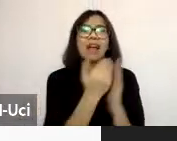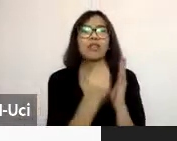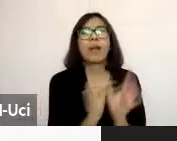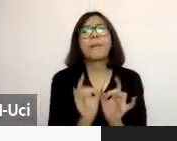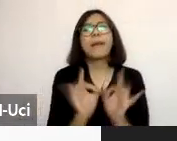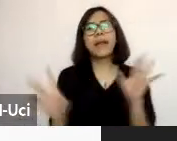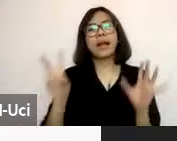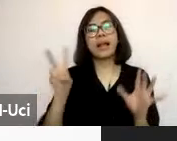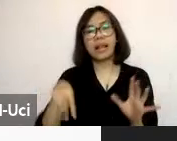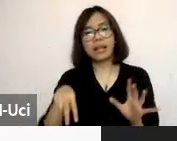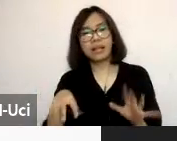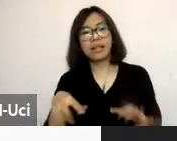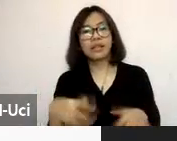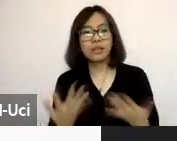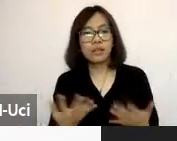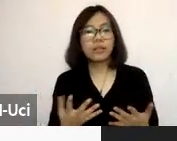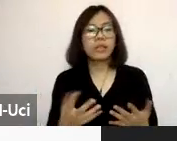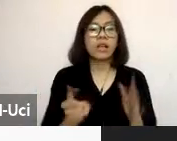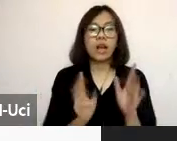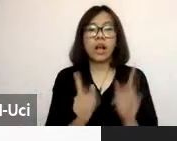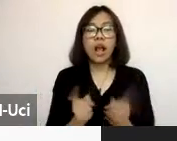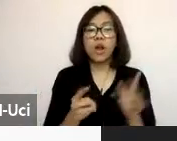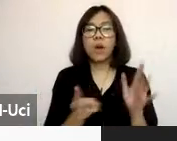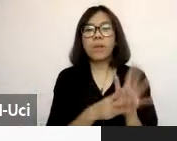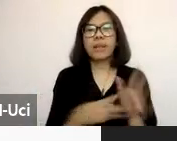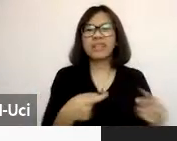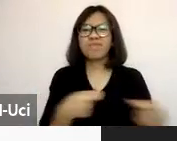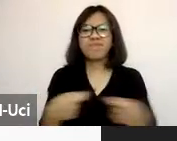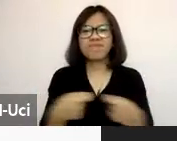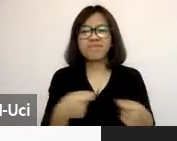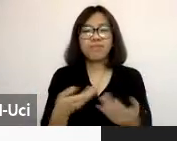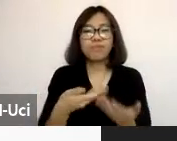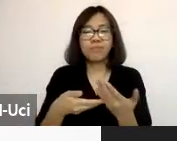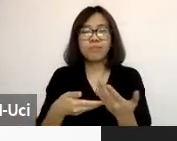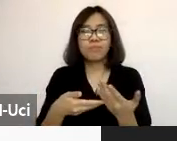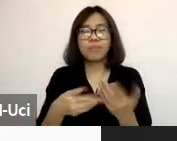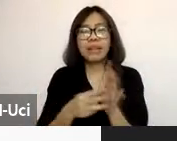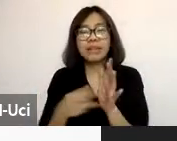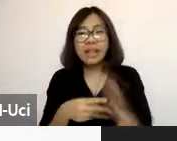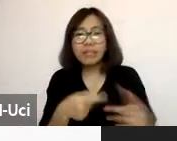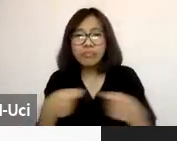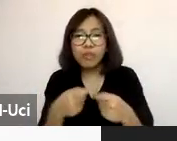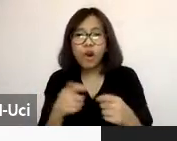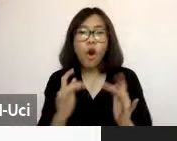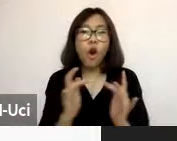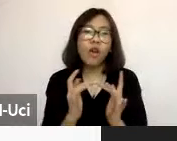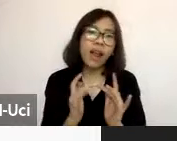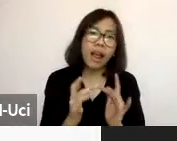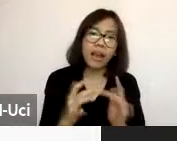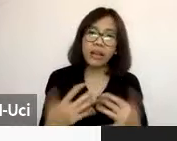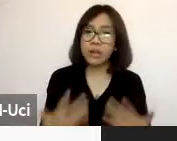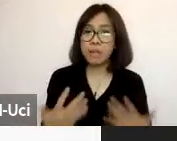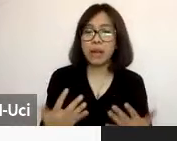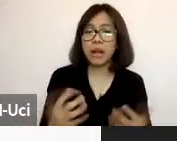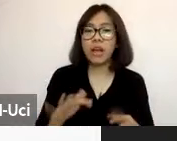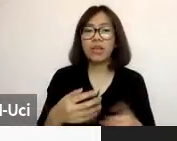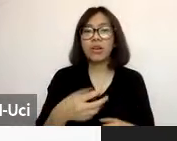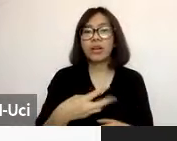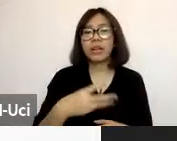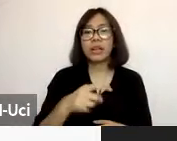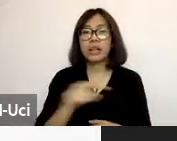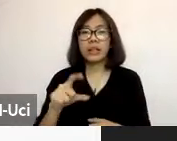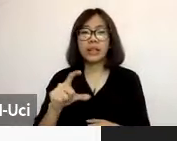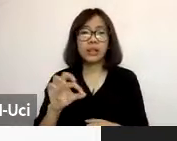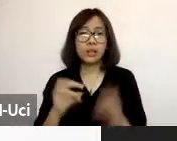sengketa secara elektronik dalam transaksi e-commerce kalau ini diartikan sebagai sarana